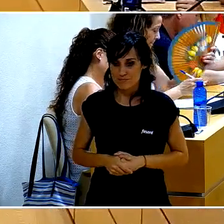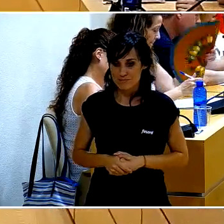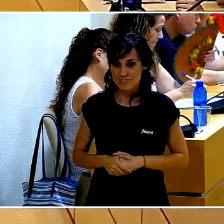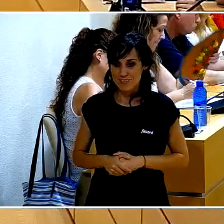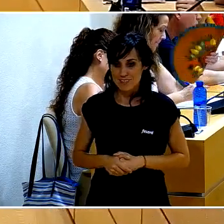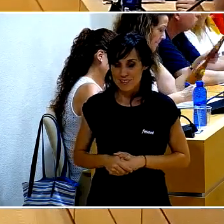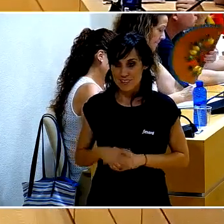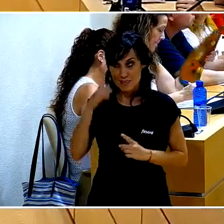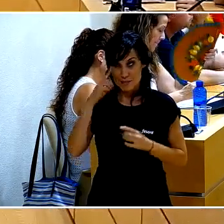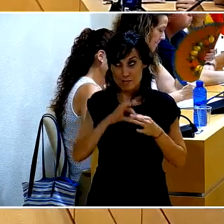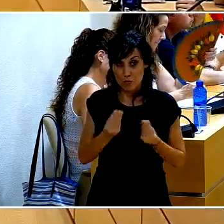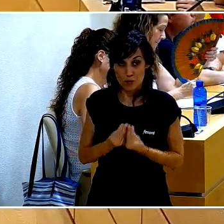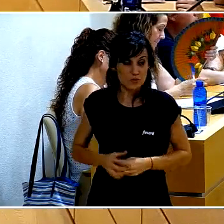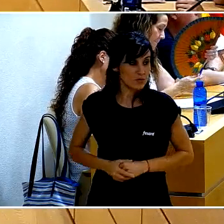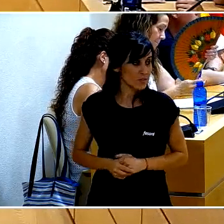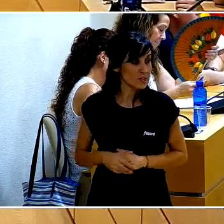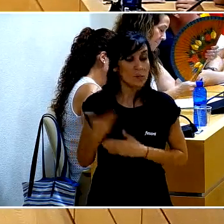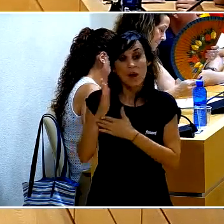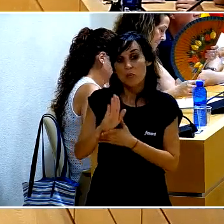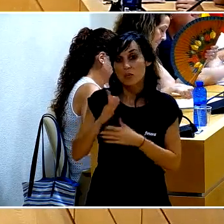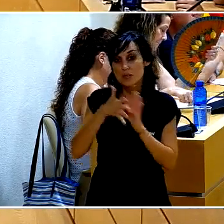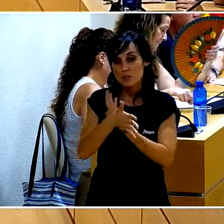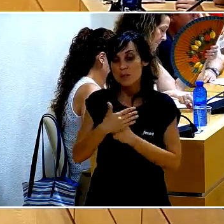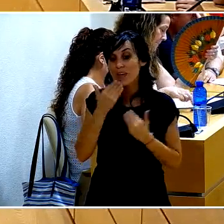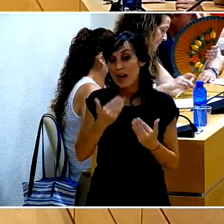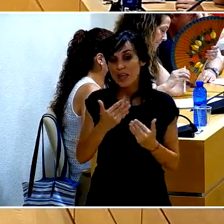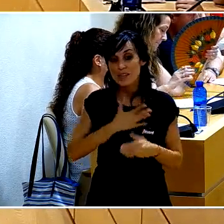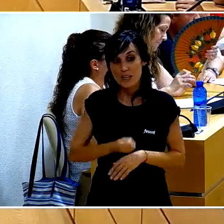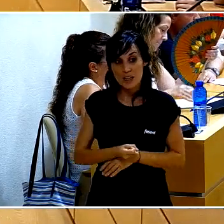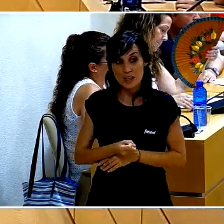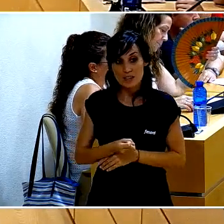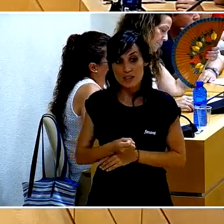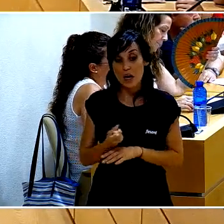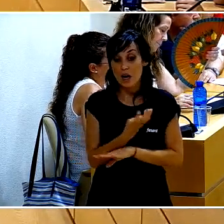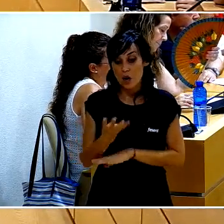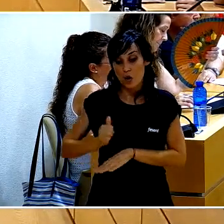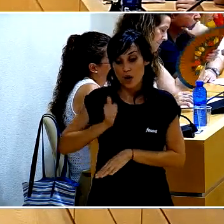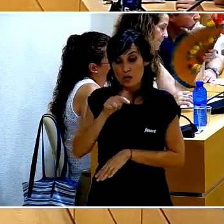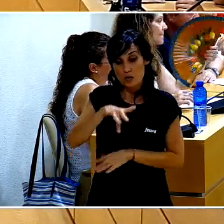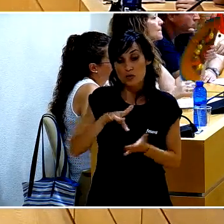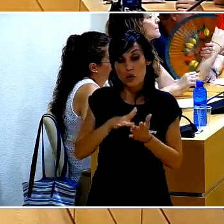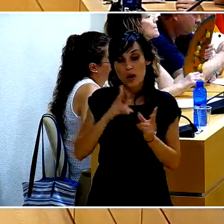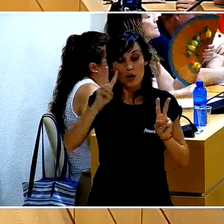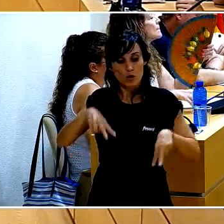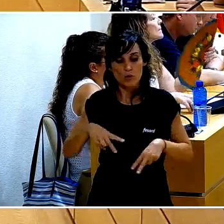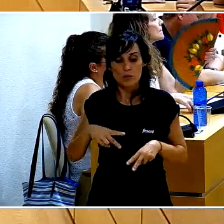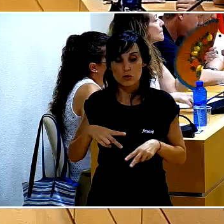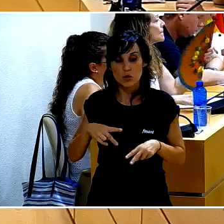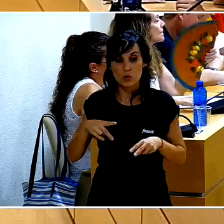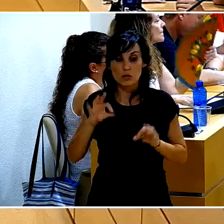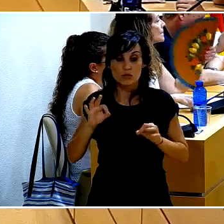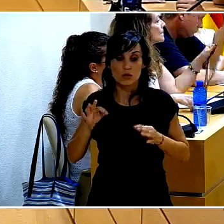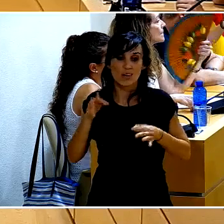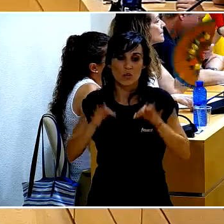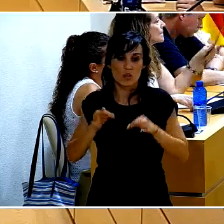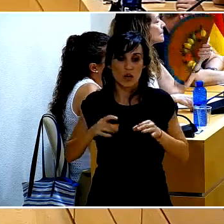Beatriz Jiménez, para explicar la propuesta. Gracias, alcaldesa. Bé, com en altres ocasions, el que portem avui és un reconeixement extrajudicial que vol